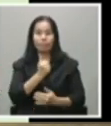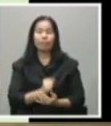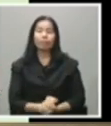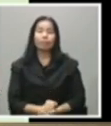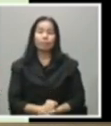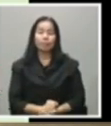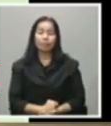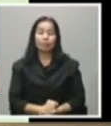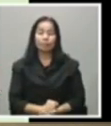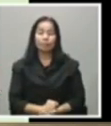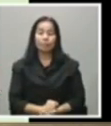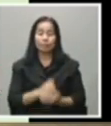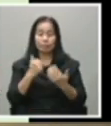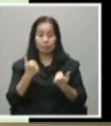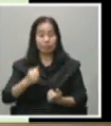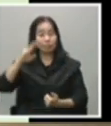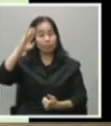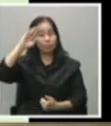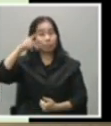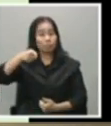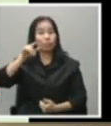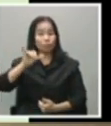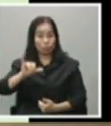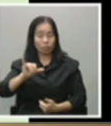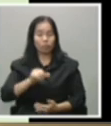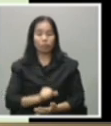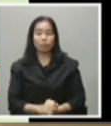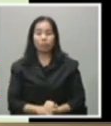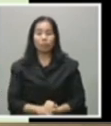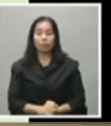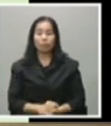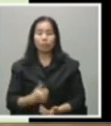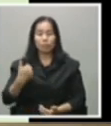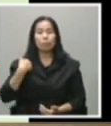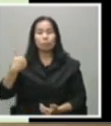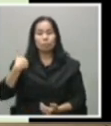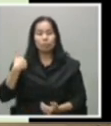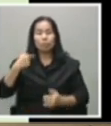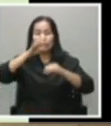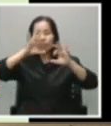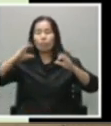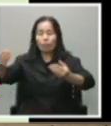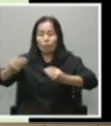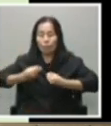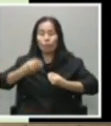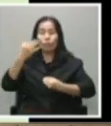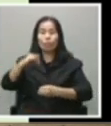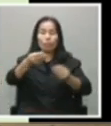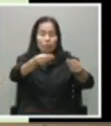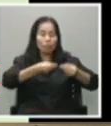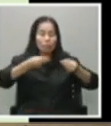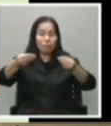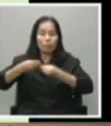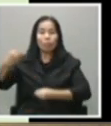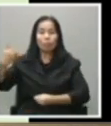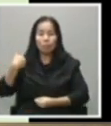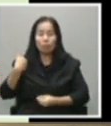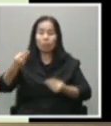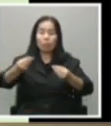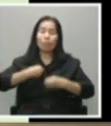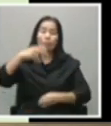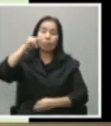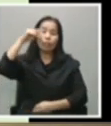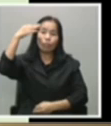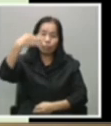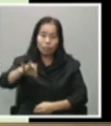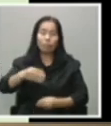ดังนั้นการที่พลเอกประยุทธ์รับประโยชน์ใดๆจากหน่วยงานราชการนอกจากในธุรกิจ